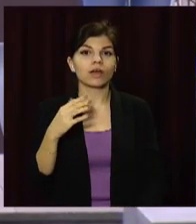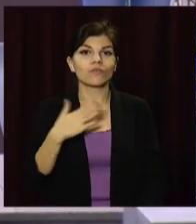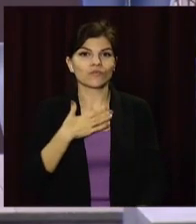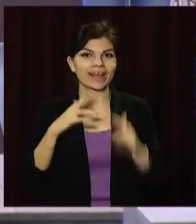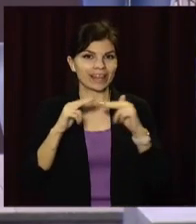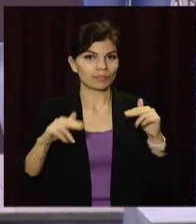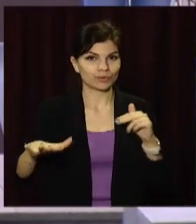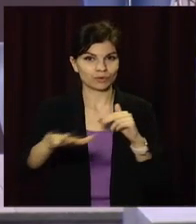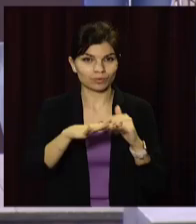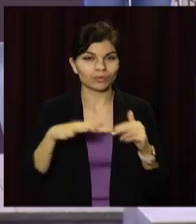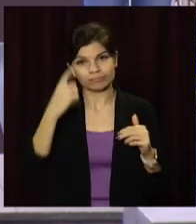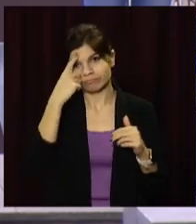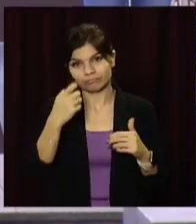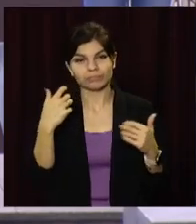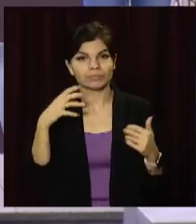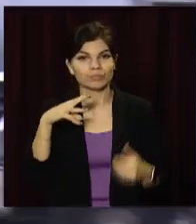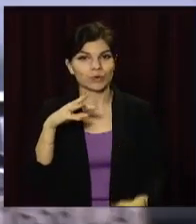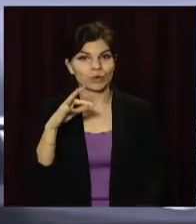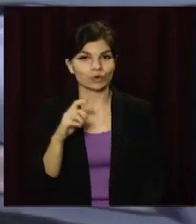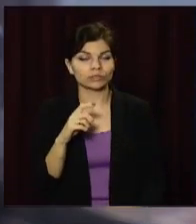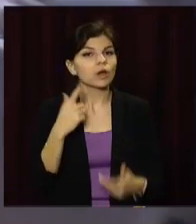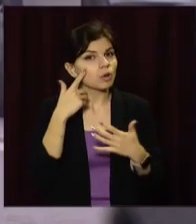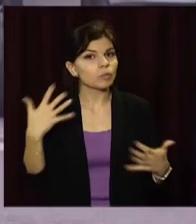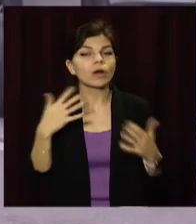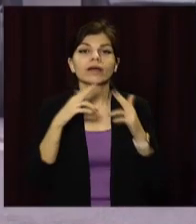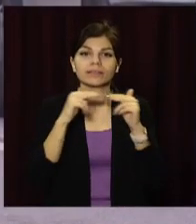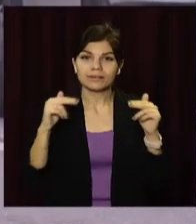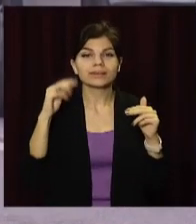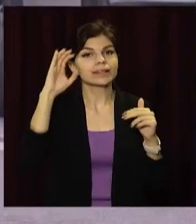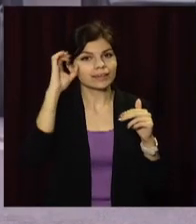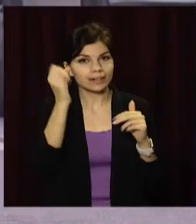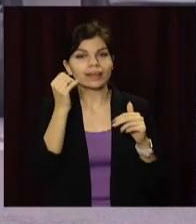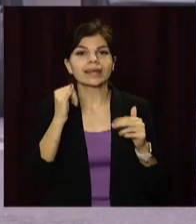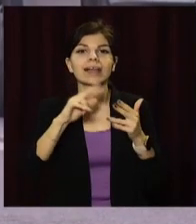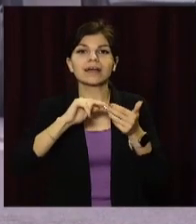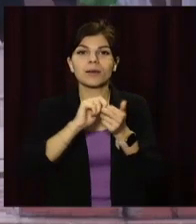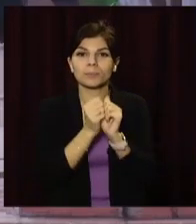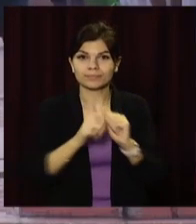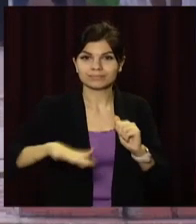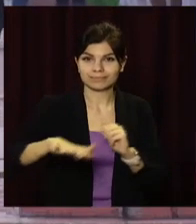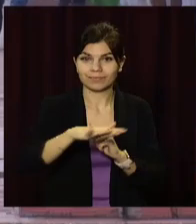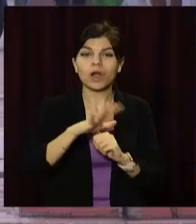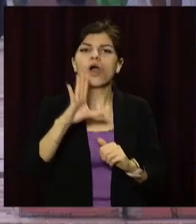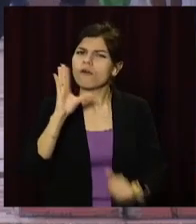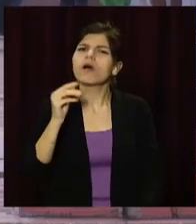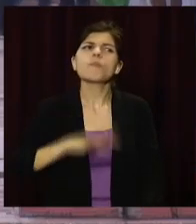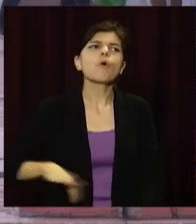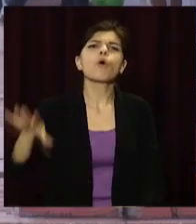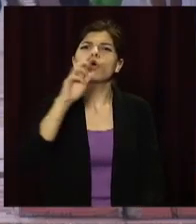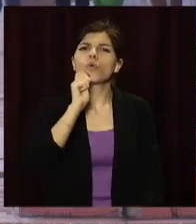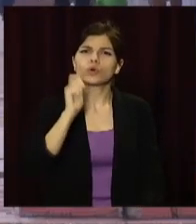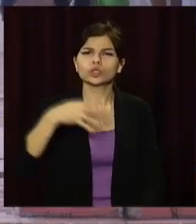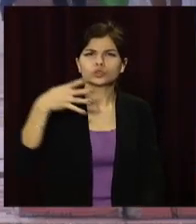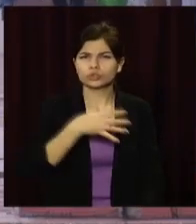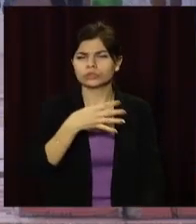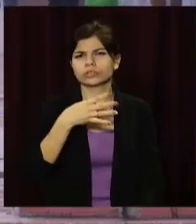випадки коронавірусу, повідомили в обласному департаменті охорони здоров'я. Найбільше хворих у Дніпрі, Кривому Розі та Кам'янському. Загалом в